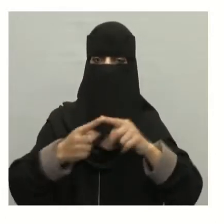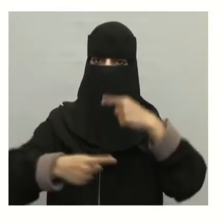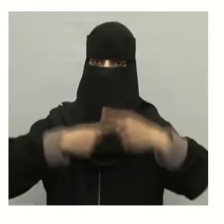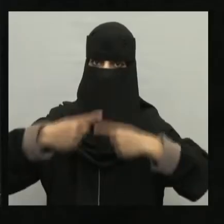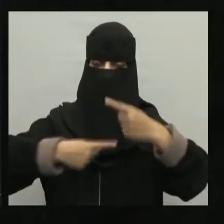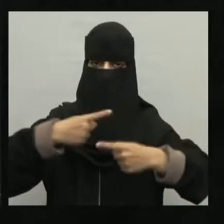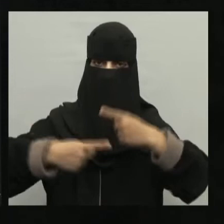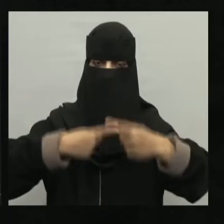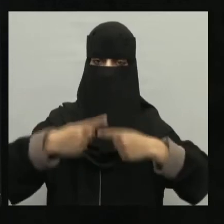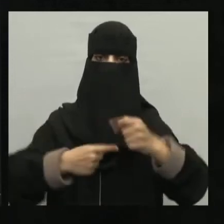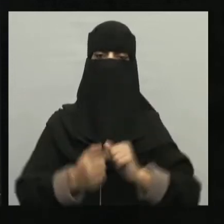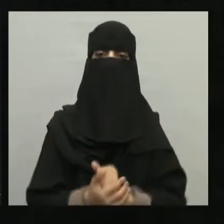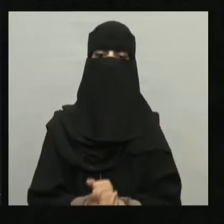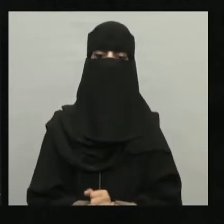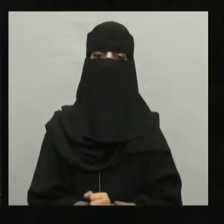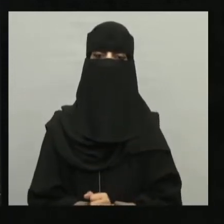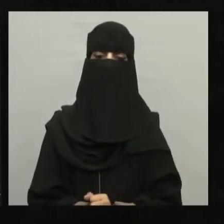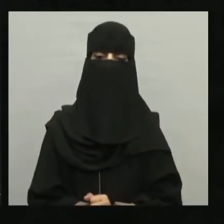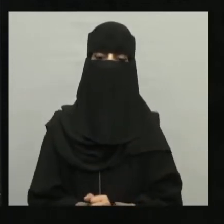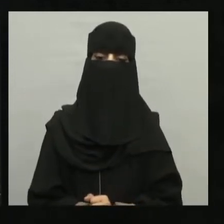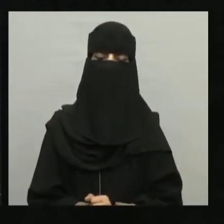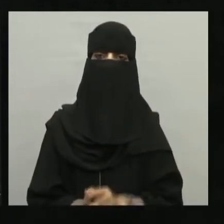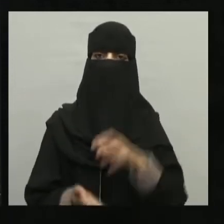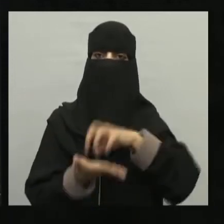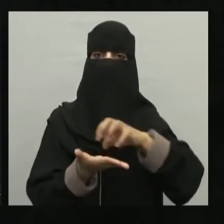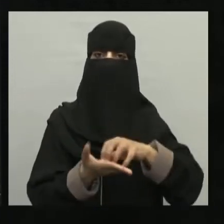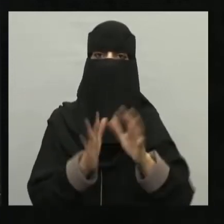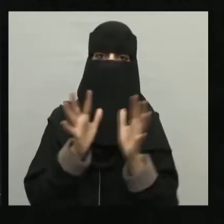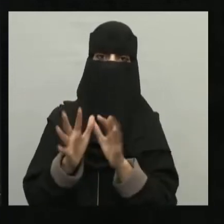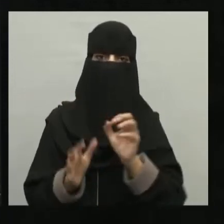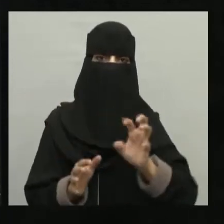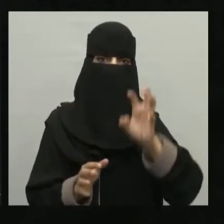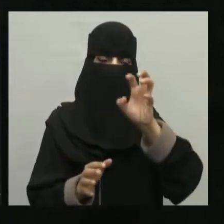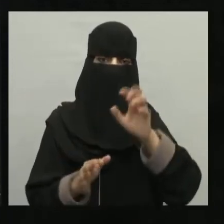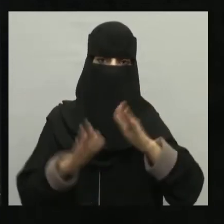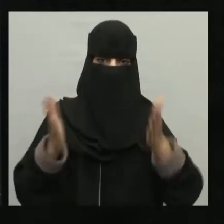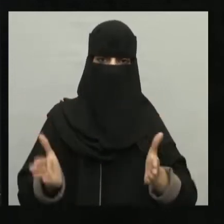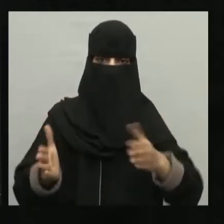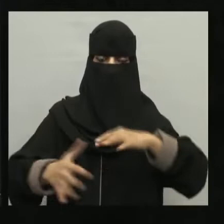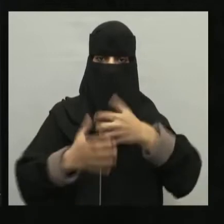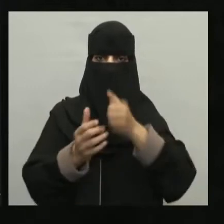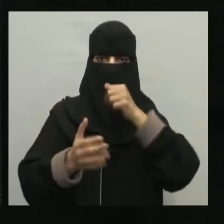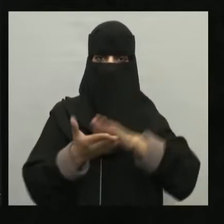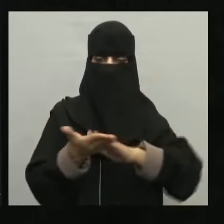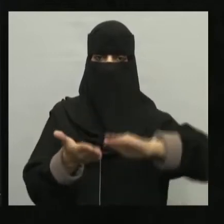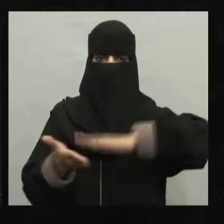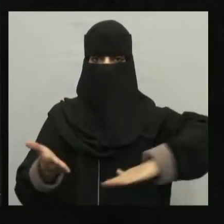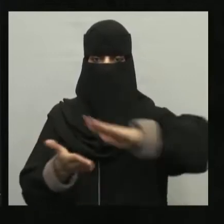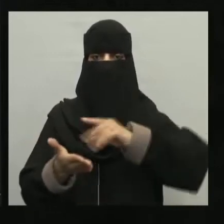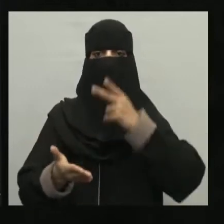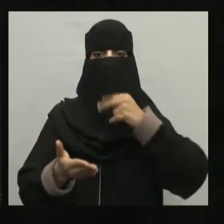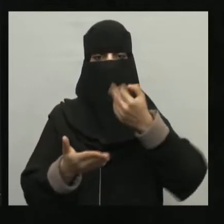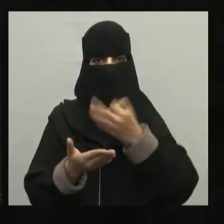صيانة بصفة دورية. من أماكن تجمع الجراثيم مغسلة المطبخ نحتاج إلى مسحها،